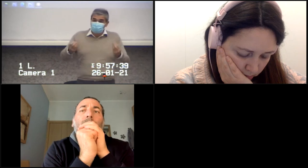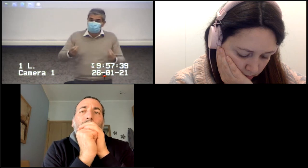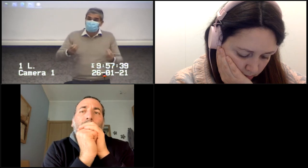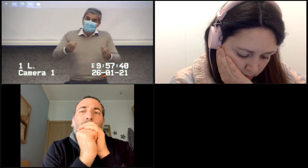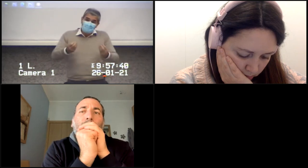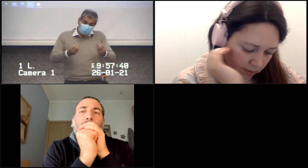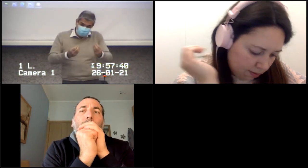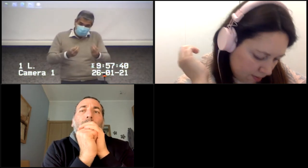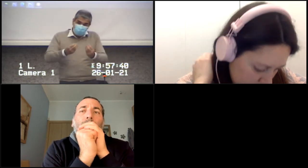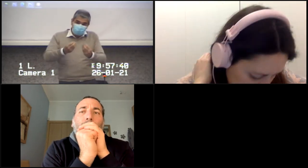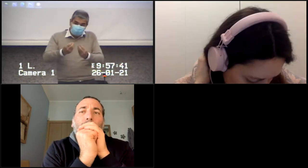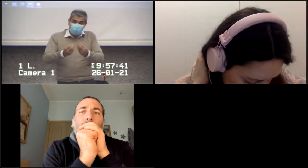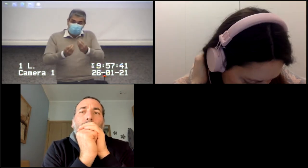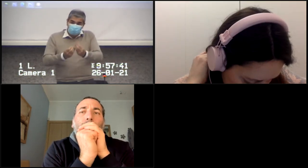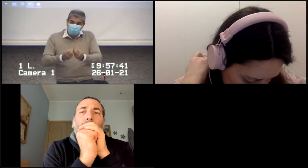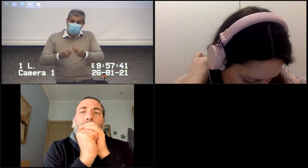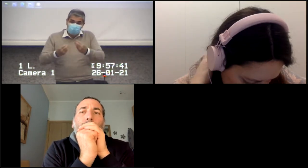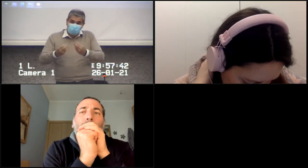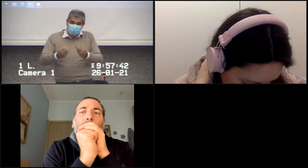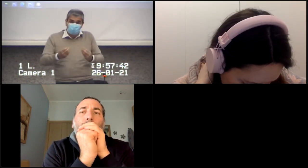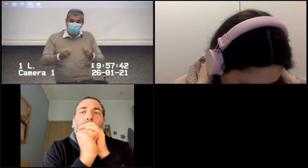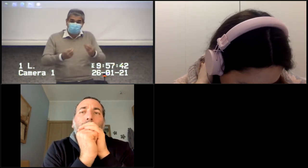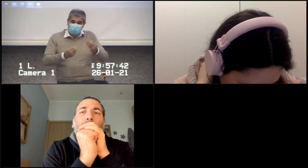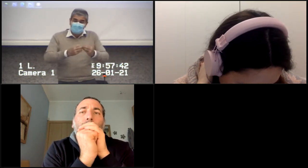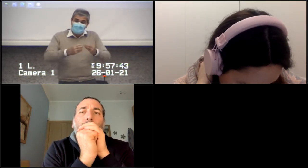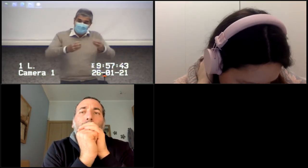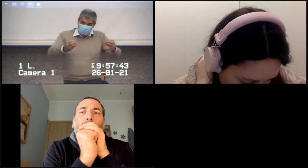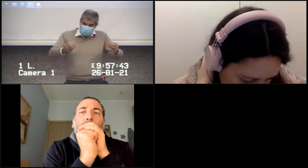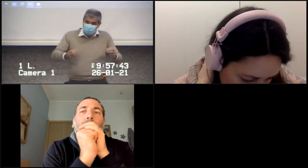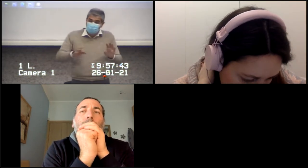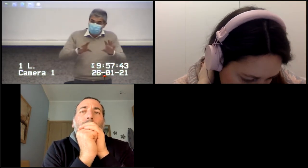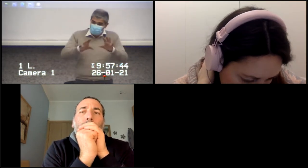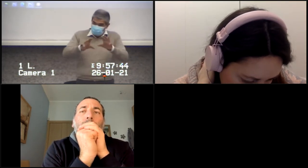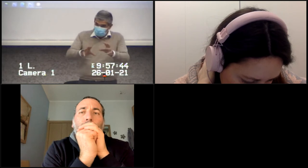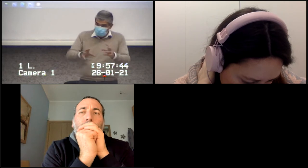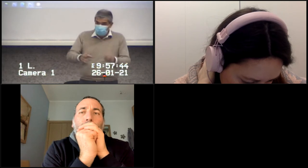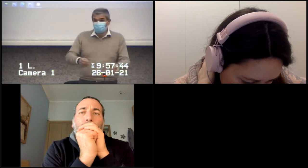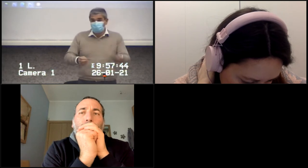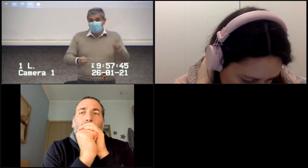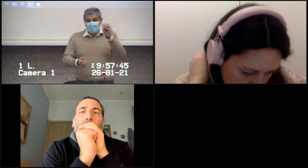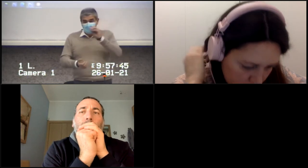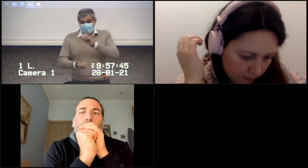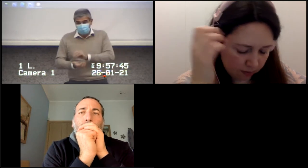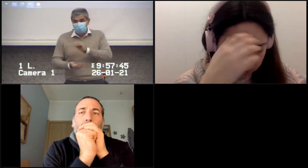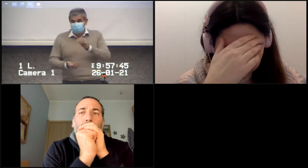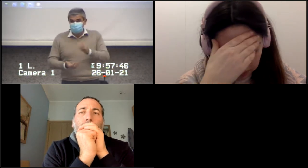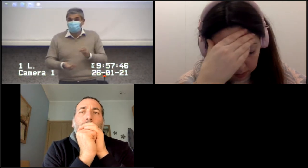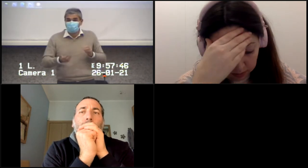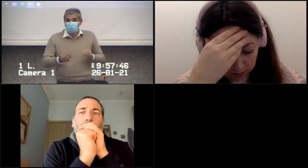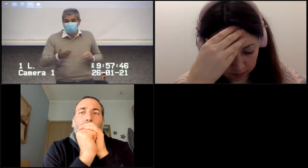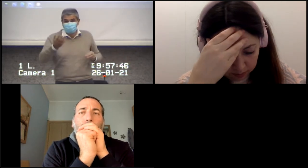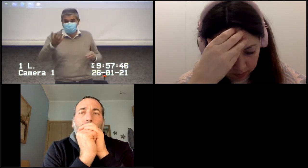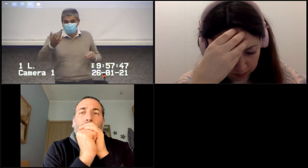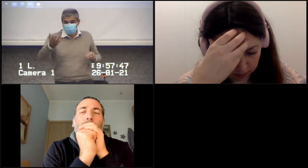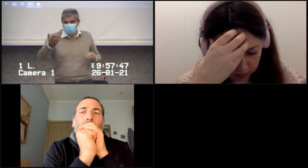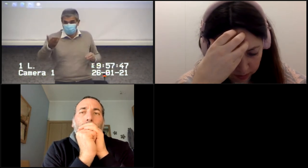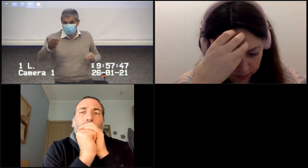volontà di parzialmente andare a modificare e risagomare gli ambienti pubblici in quel punto, laddove ad esempio